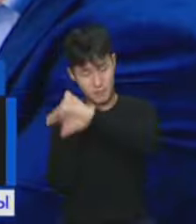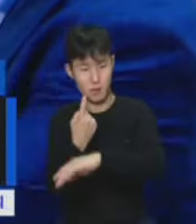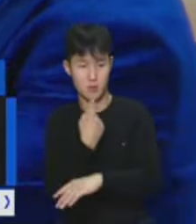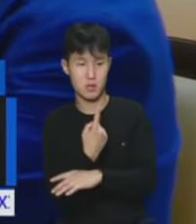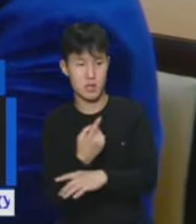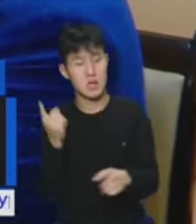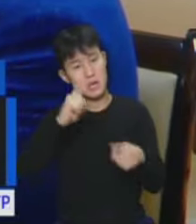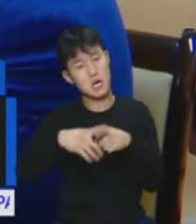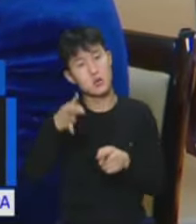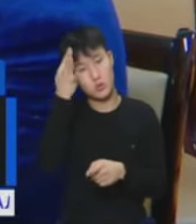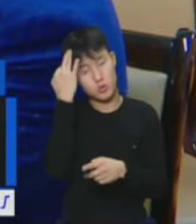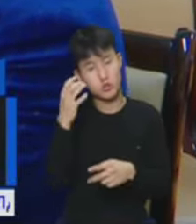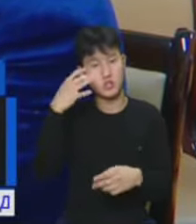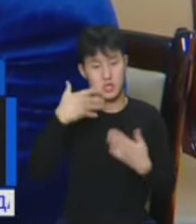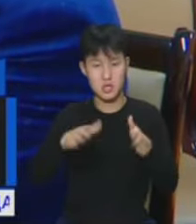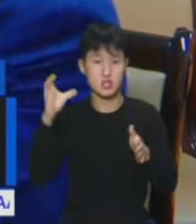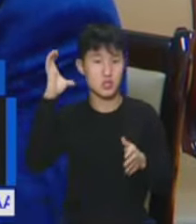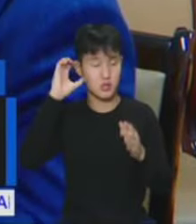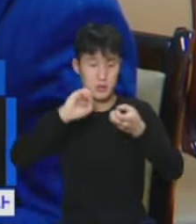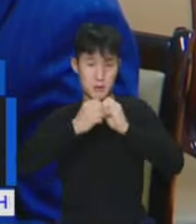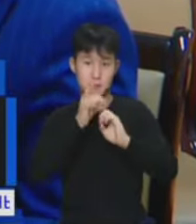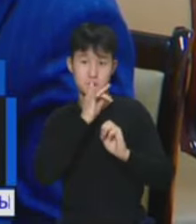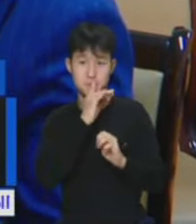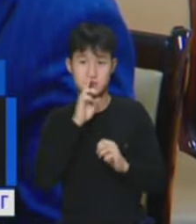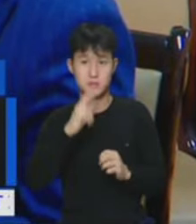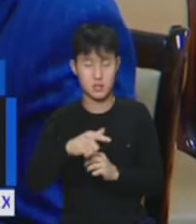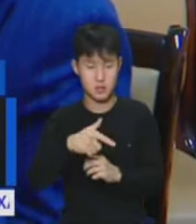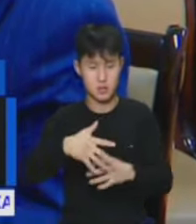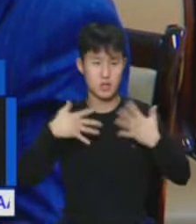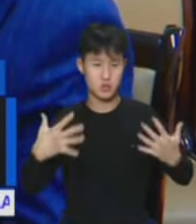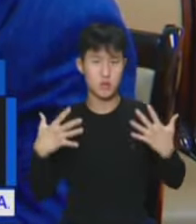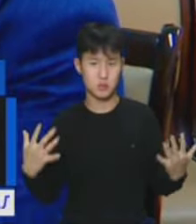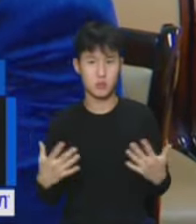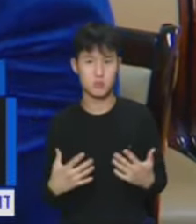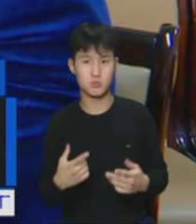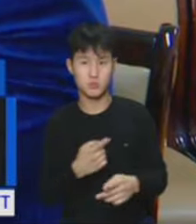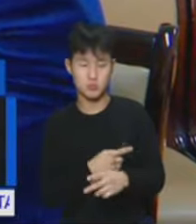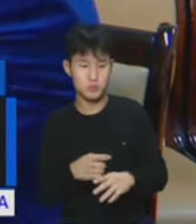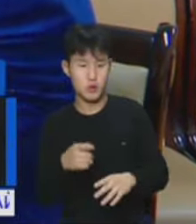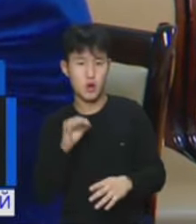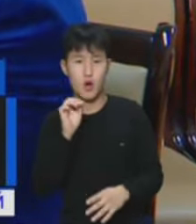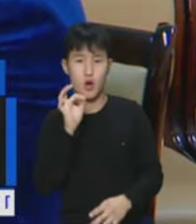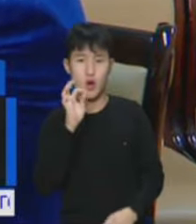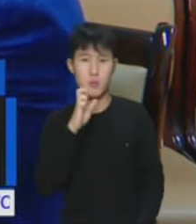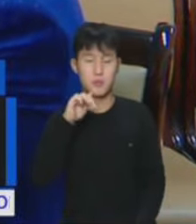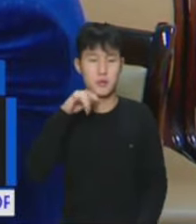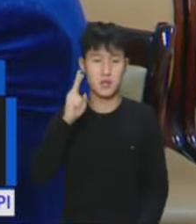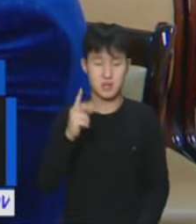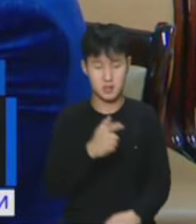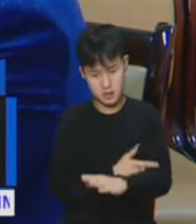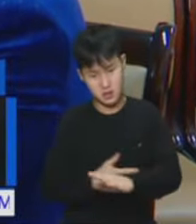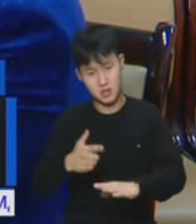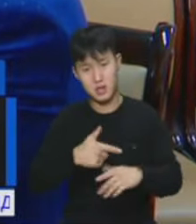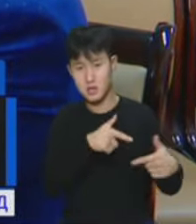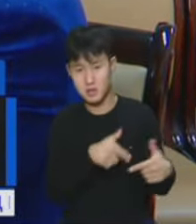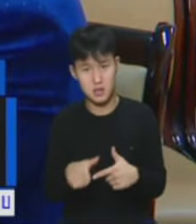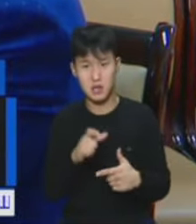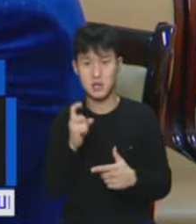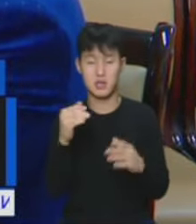нэг 4 хоногийн сонсгол явагдан. Яг энэ үеэр бол энэ нэлийн том том дүнхтэй гэрээнүүд бусад одоо Эрдэнэс тавталгаа очоод